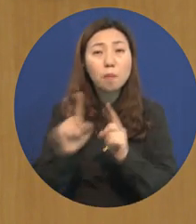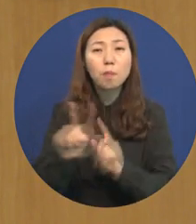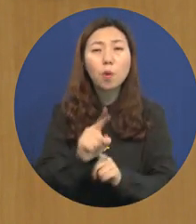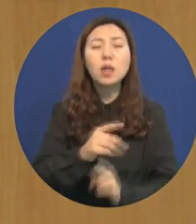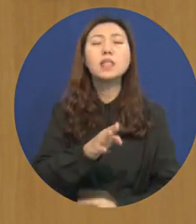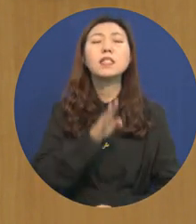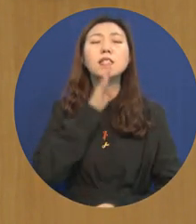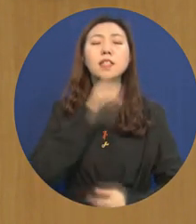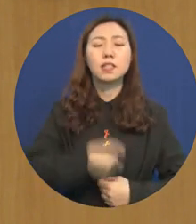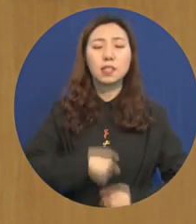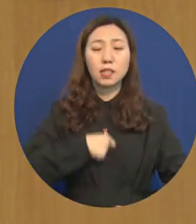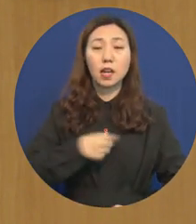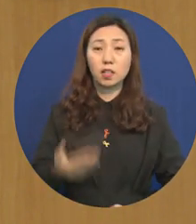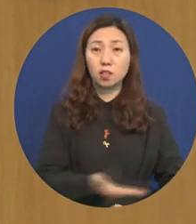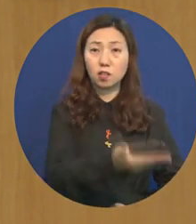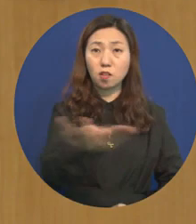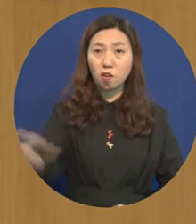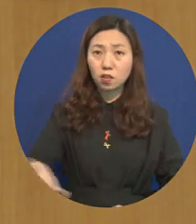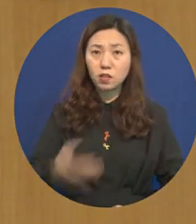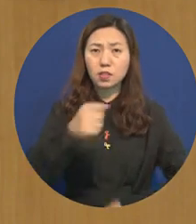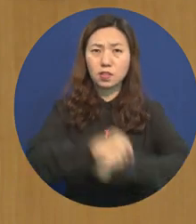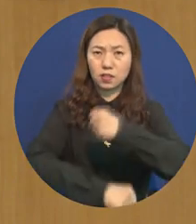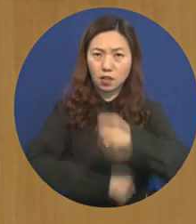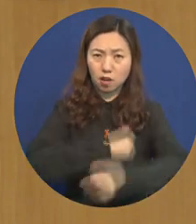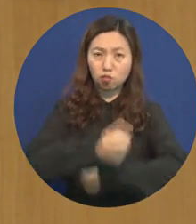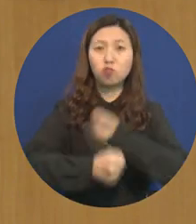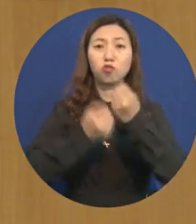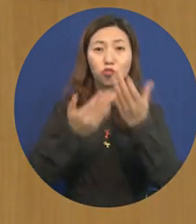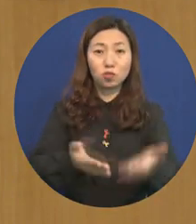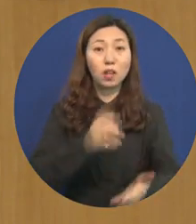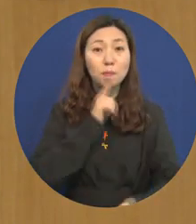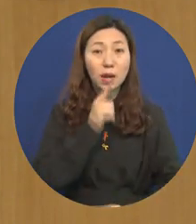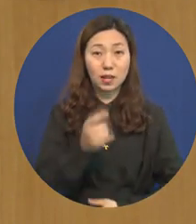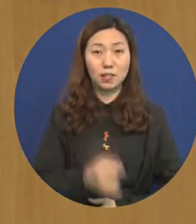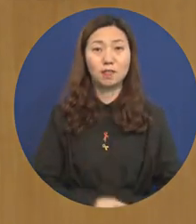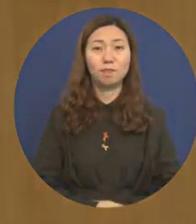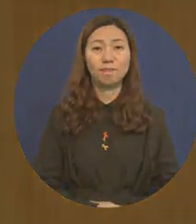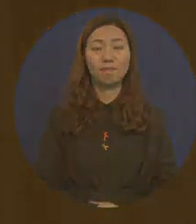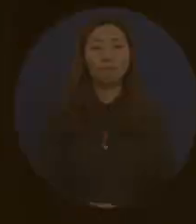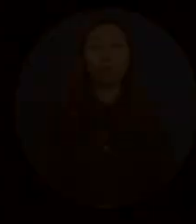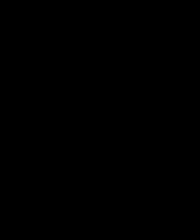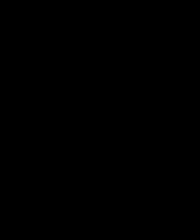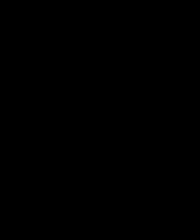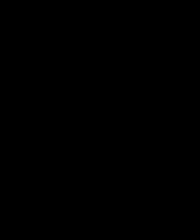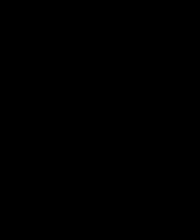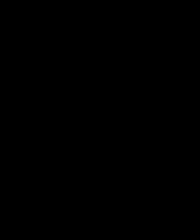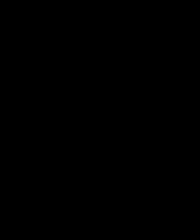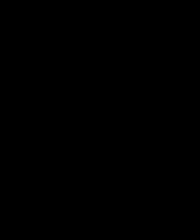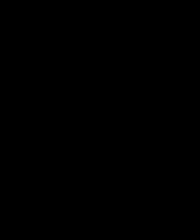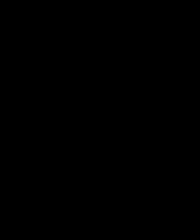진리가 너희를 자유케 하리라 이렇게 또 말씀을 하셨던 겁니다.